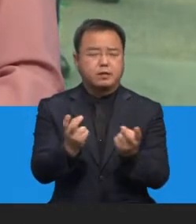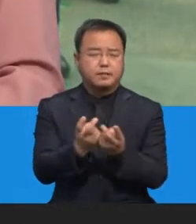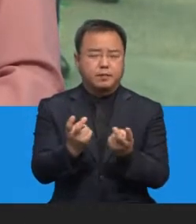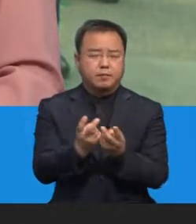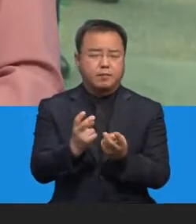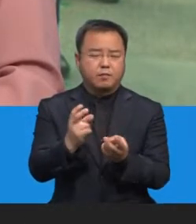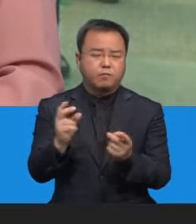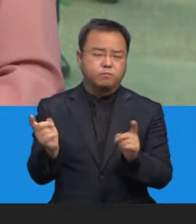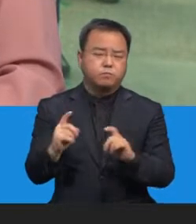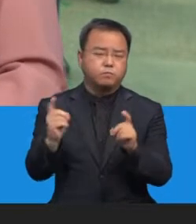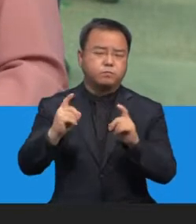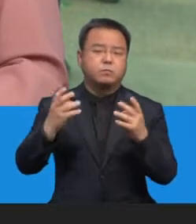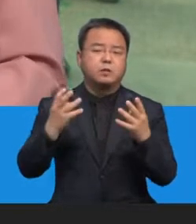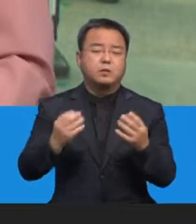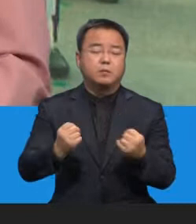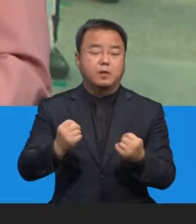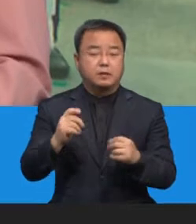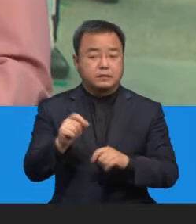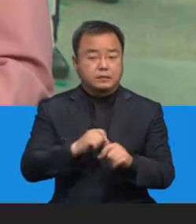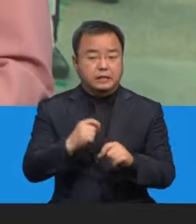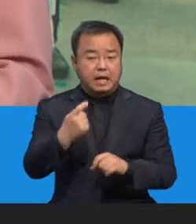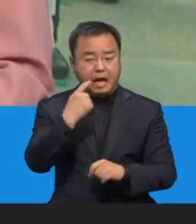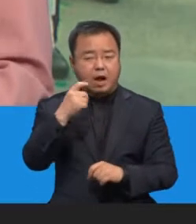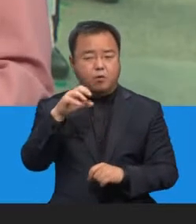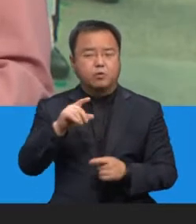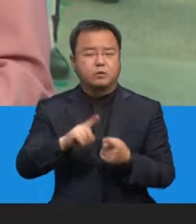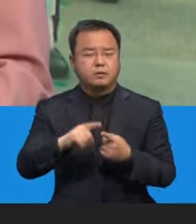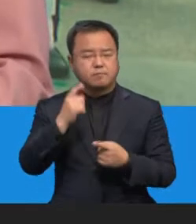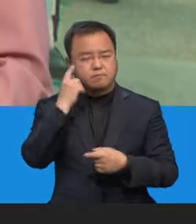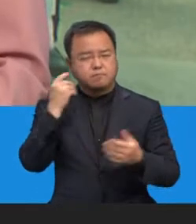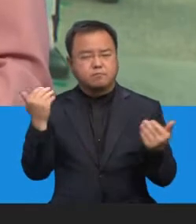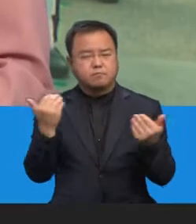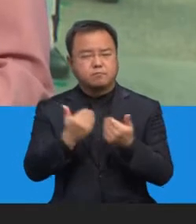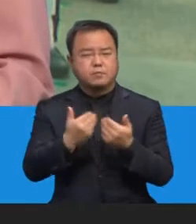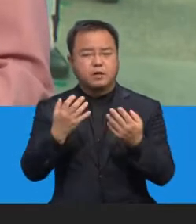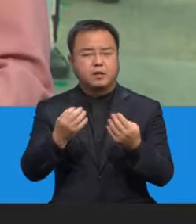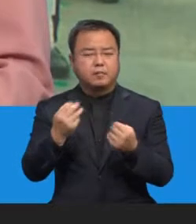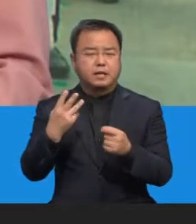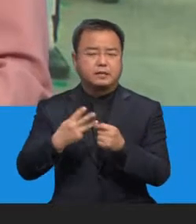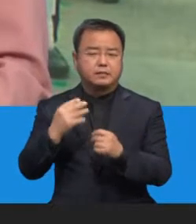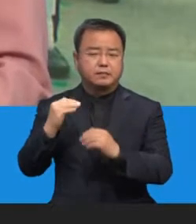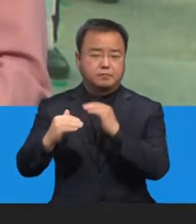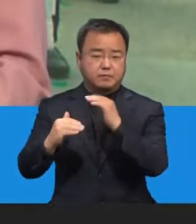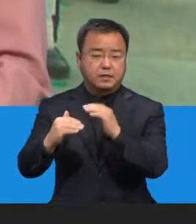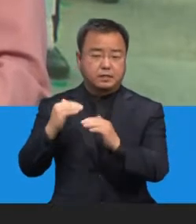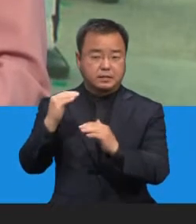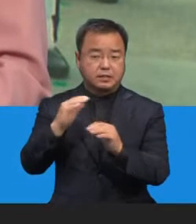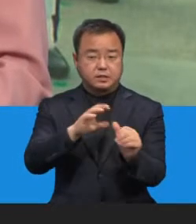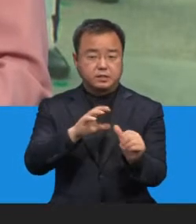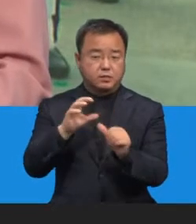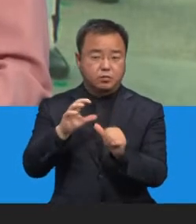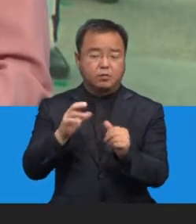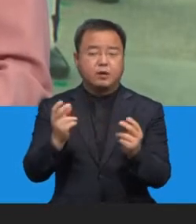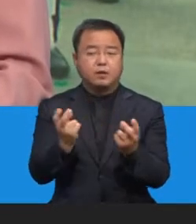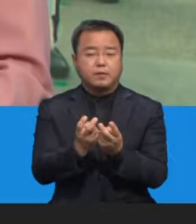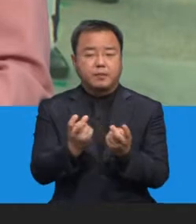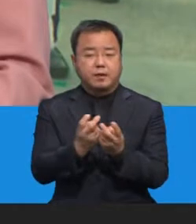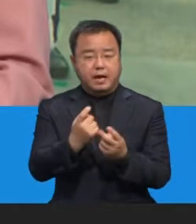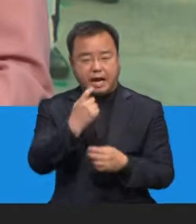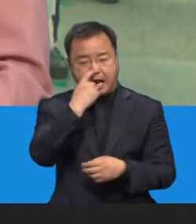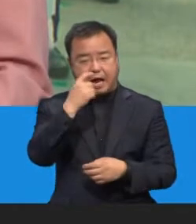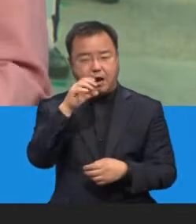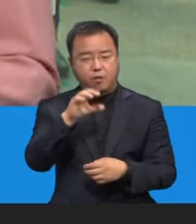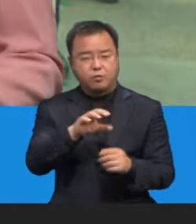학원가의 반발이 거센데요. 네, 3단계에 적용할 지침을 유독 학원에만 앞당겨 시행해서 그 피해가